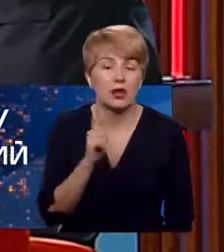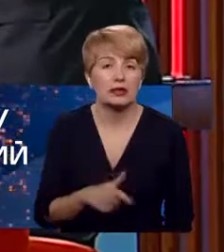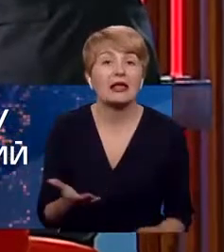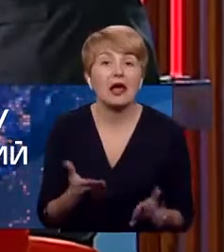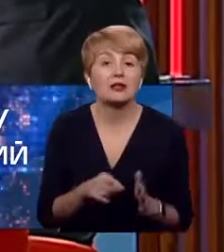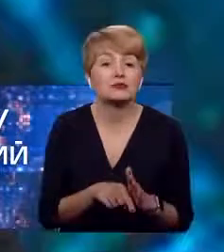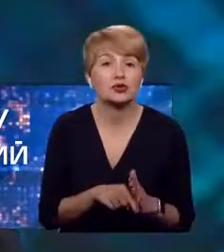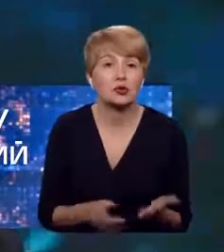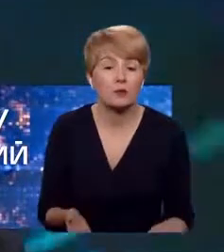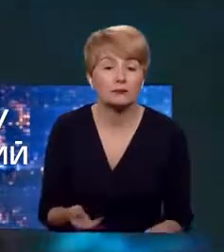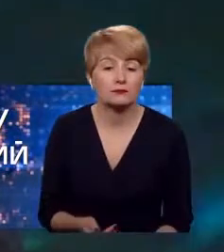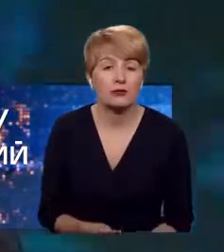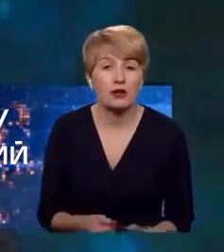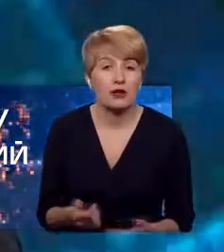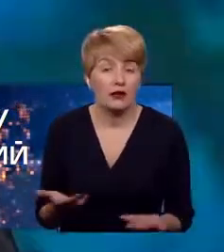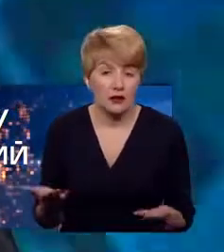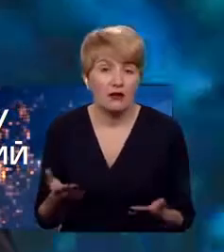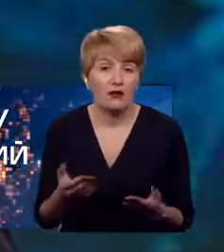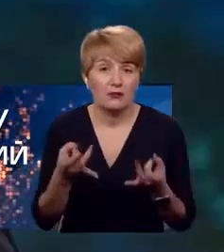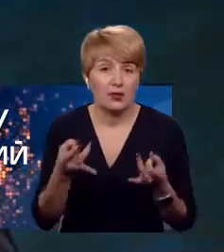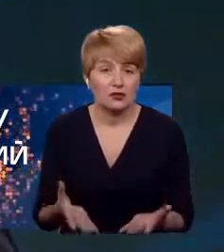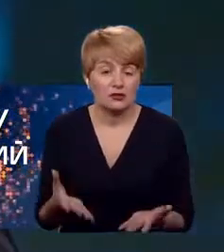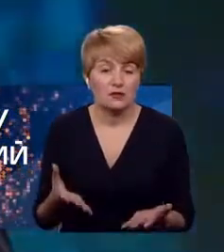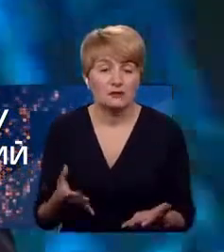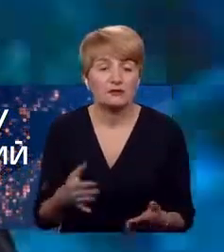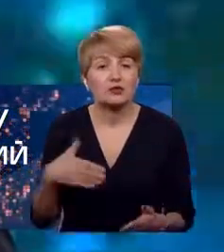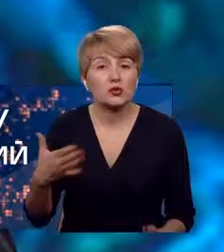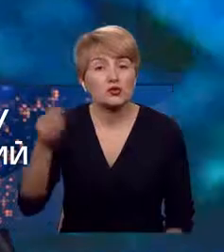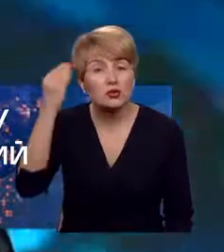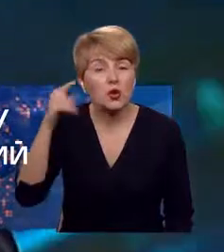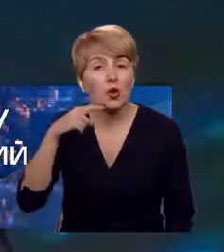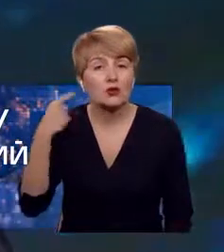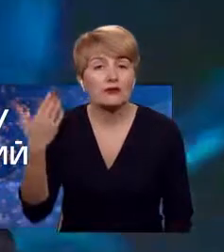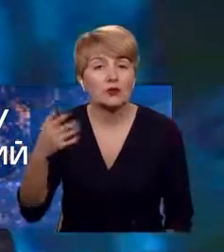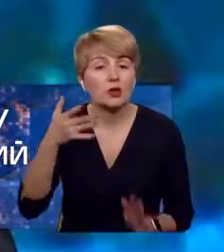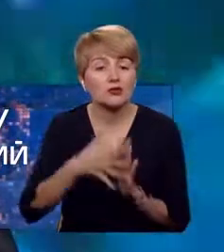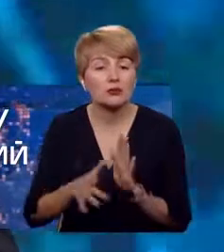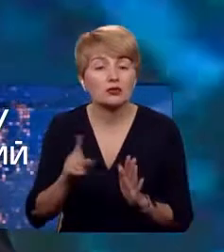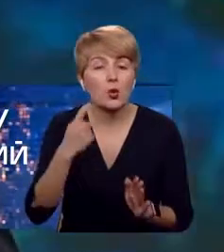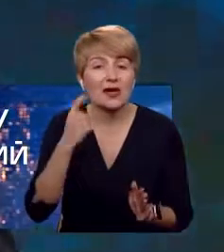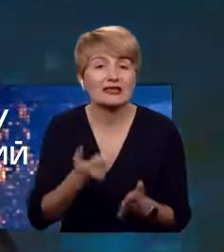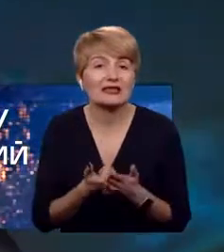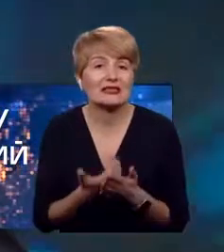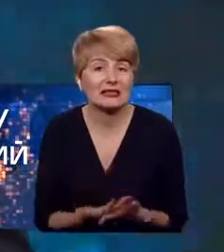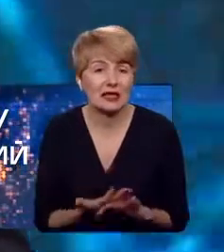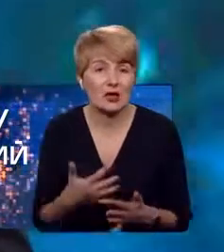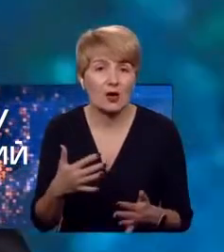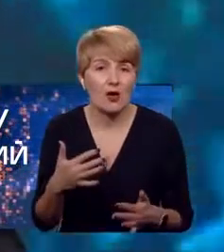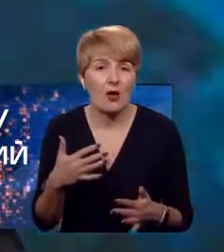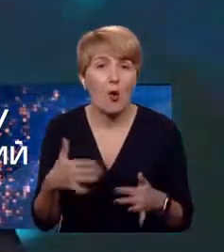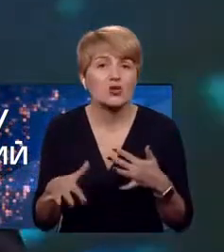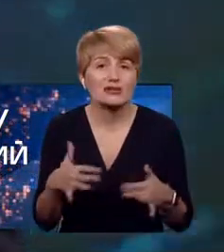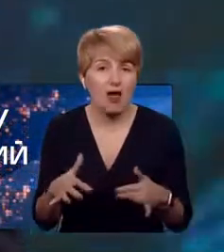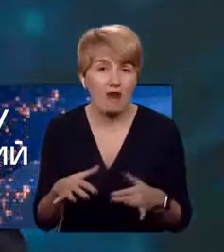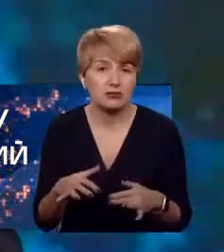Чин дуже простий, тому що з точки зору росіян, вони розуміють, що Україна настільки ослабла через цю